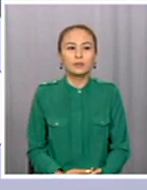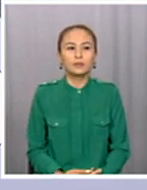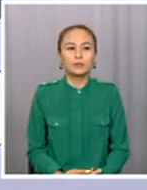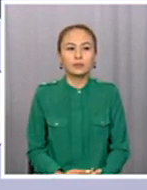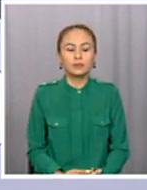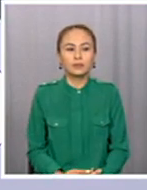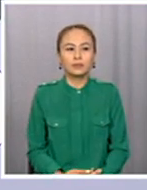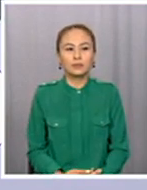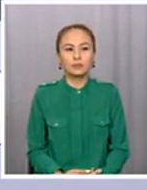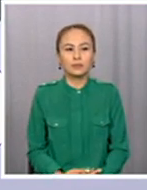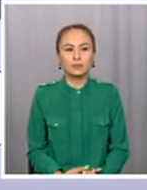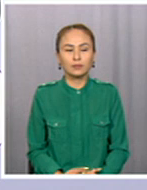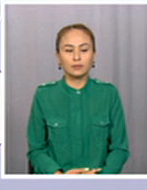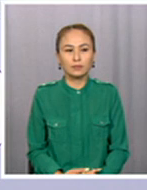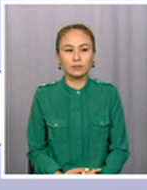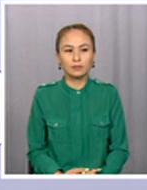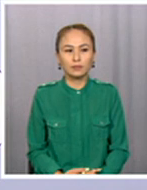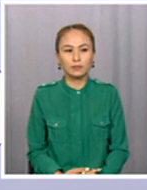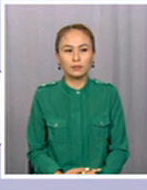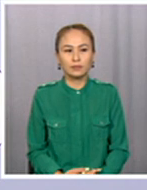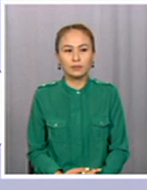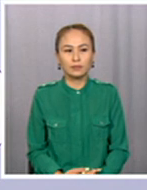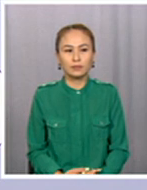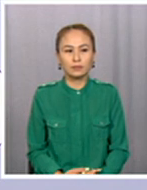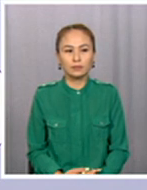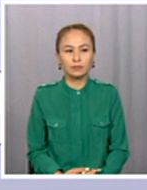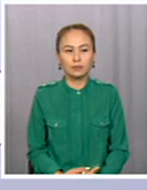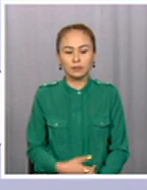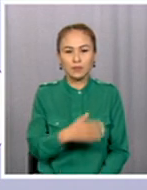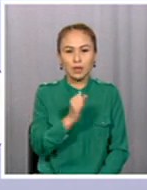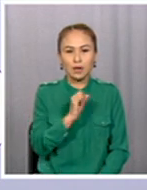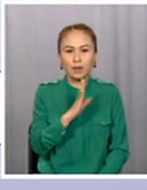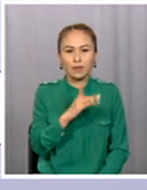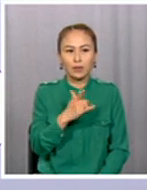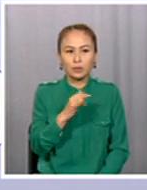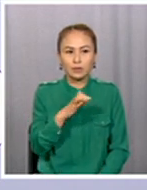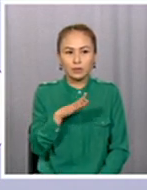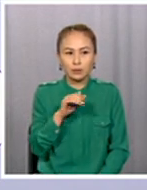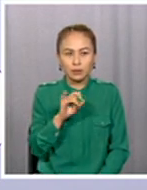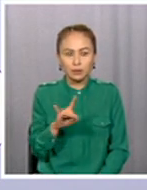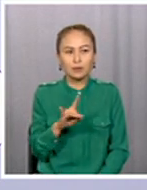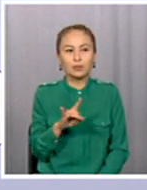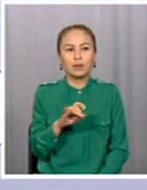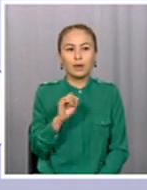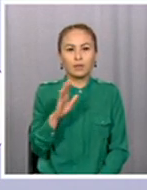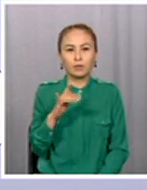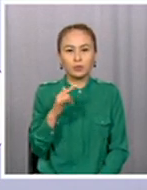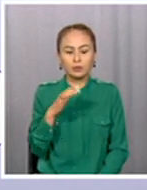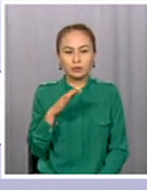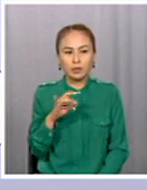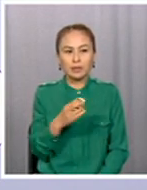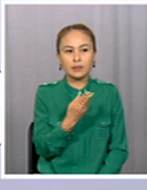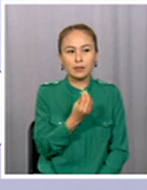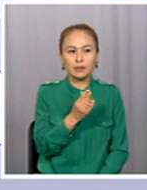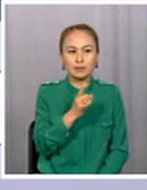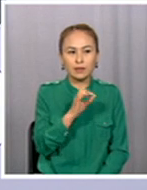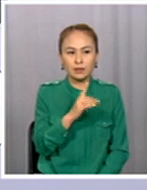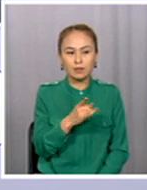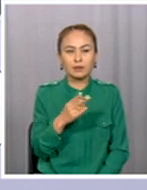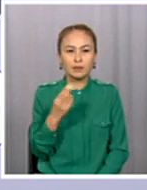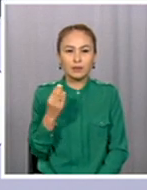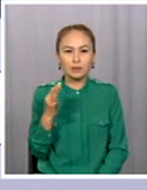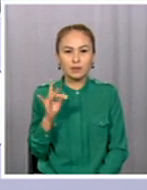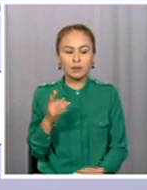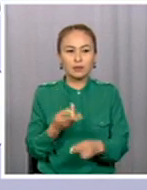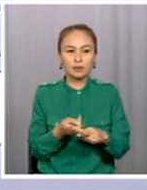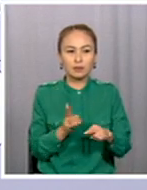аударайық. Сонымен тетрархия жүйесі бойынша олар Августтар, Августтар және Цезарь, Цезарь